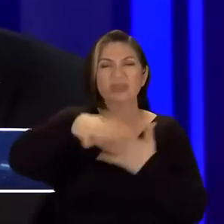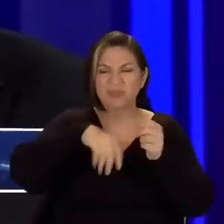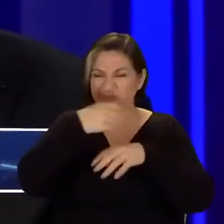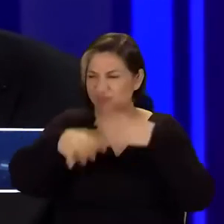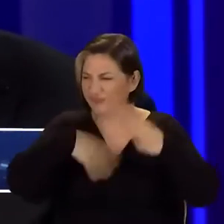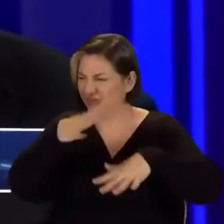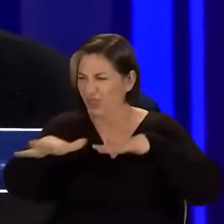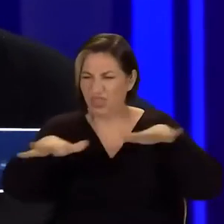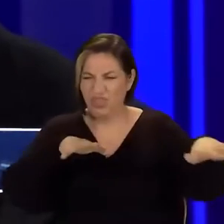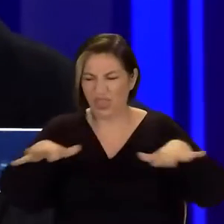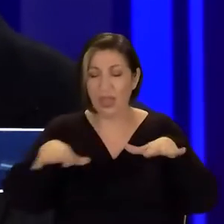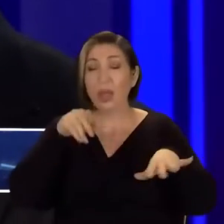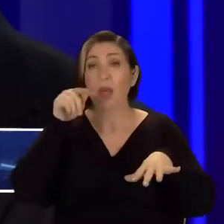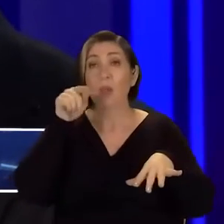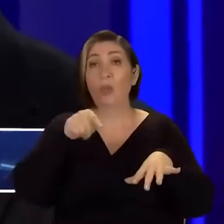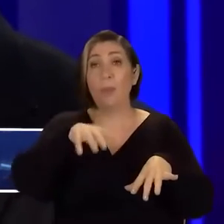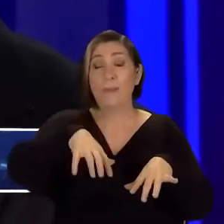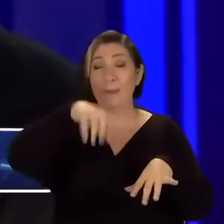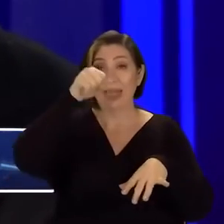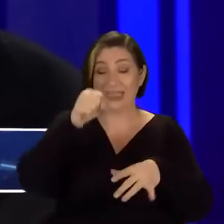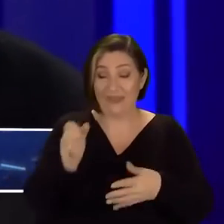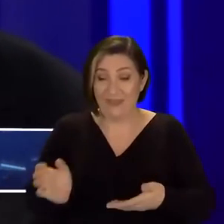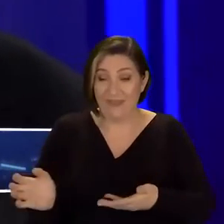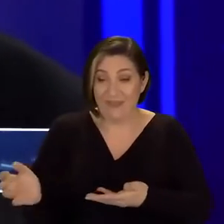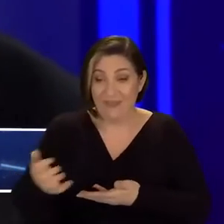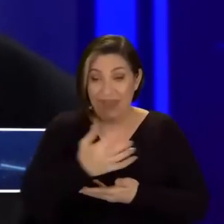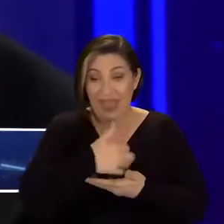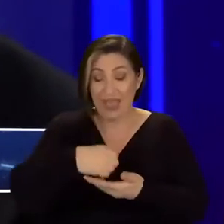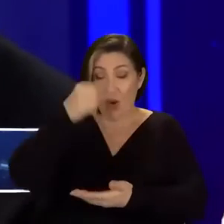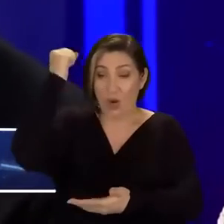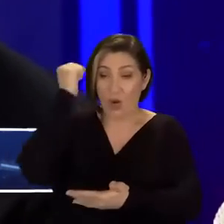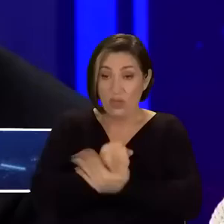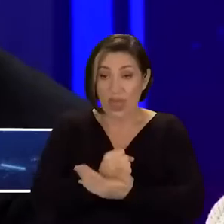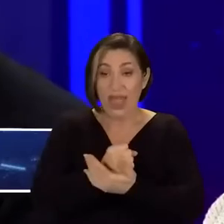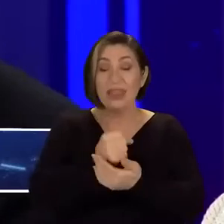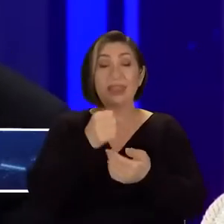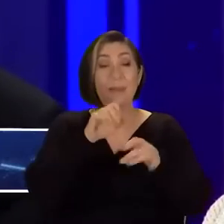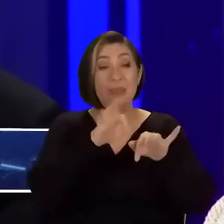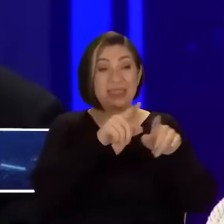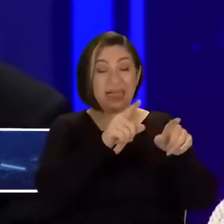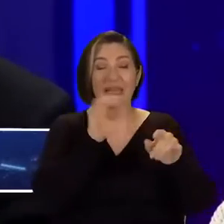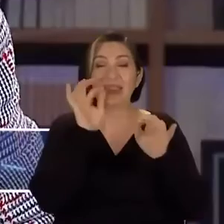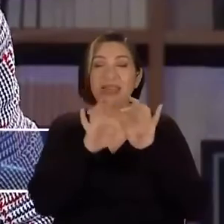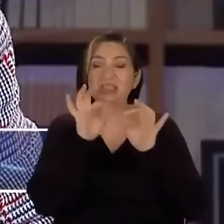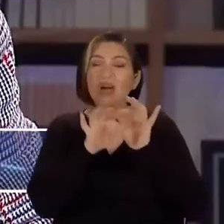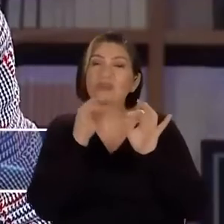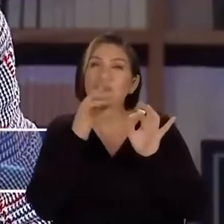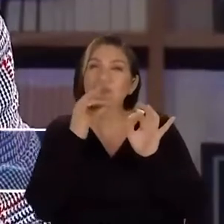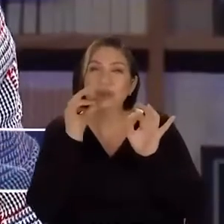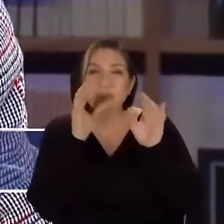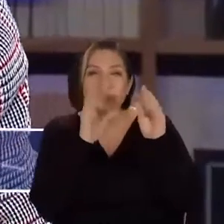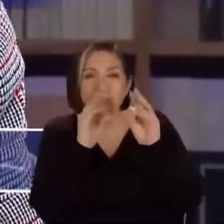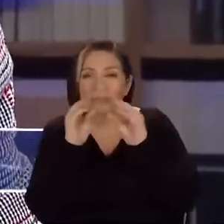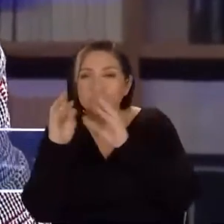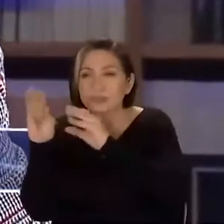zaman bütün bu merkezdeki veri yaratan ve onaylayan mekanizmalardan tasarruf edebileceğiz, edebildiğimiz